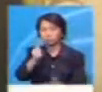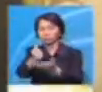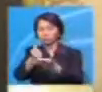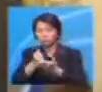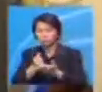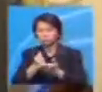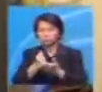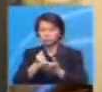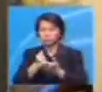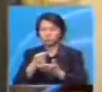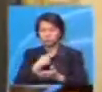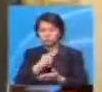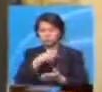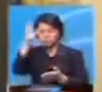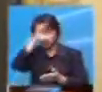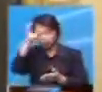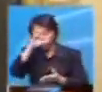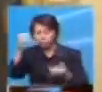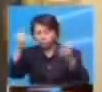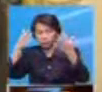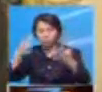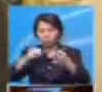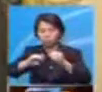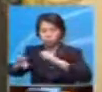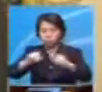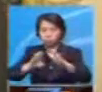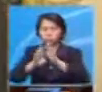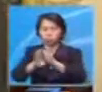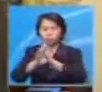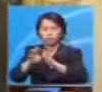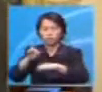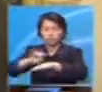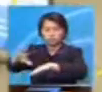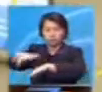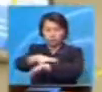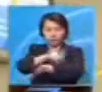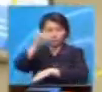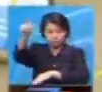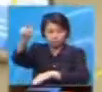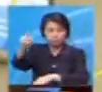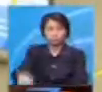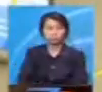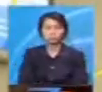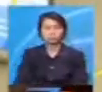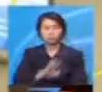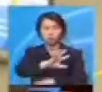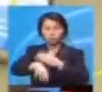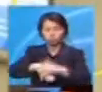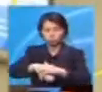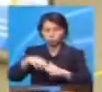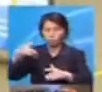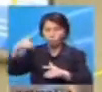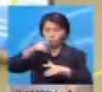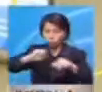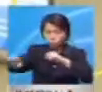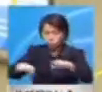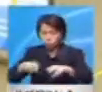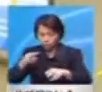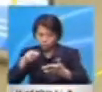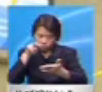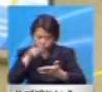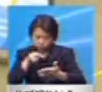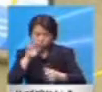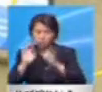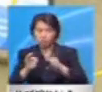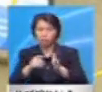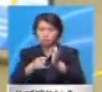kita mencari lebih banyak lagi deb-debri di pantai-pantai mereka semua serpihan akan diteliti dan sekiranya